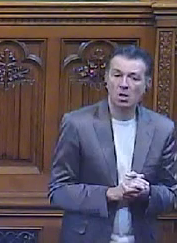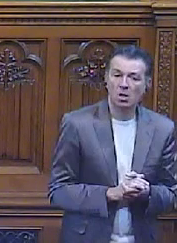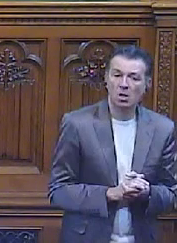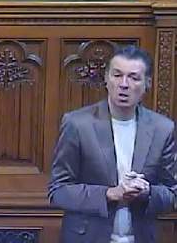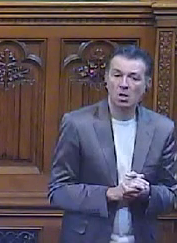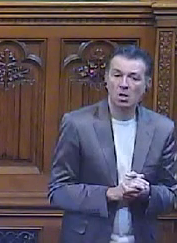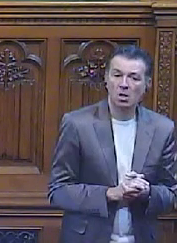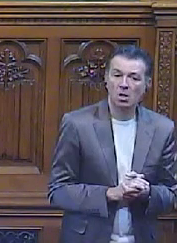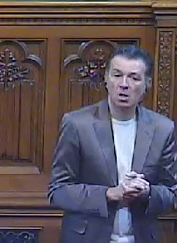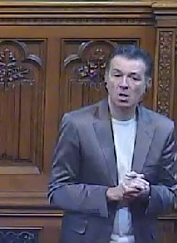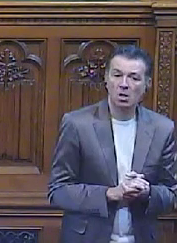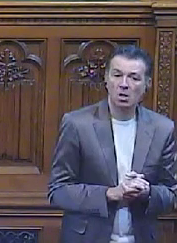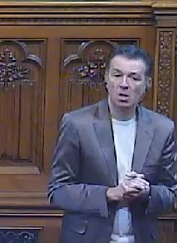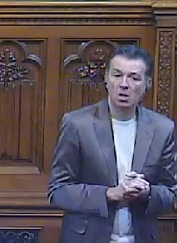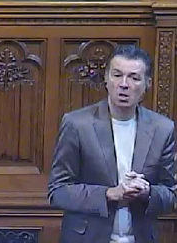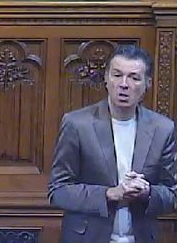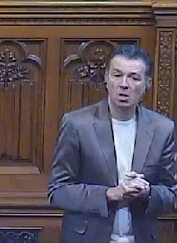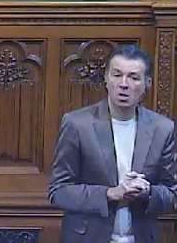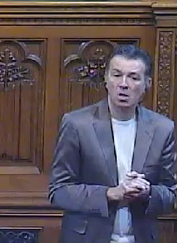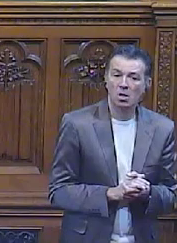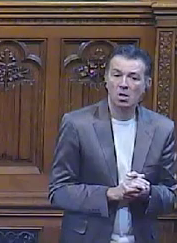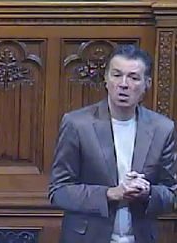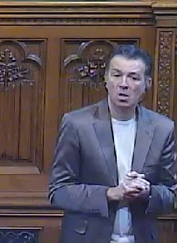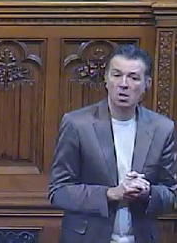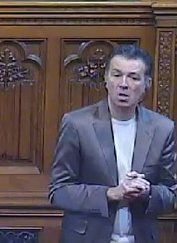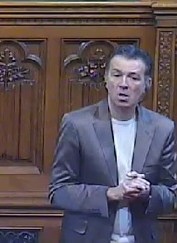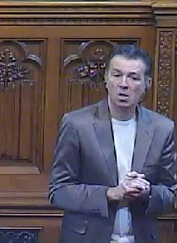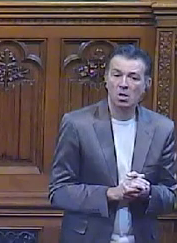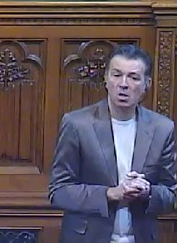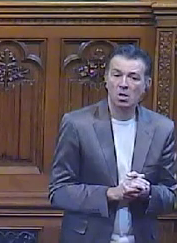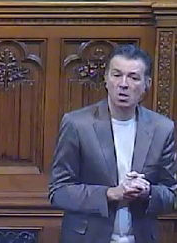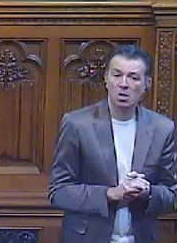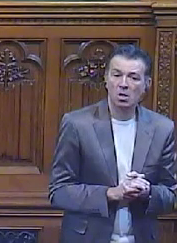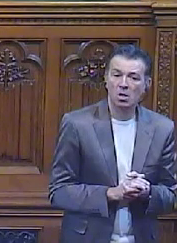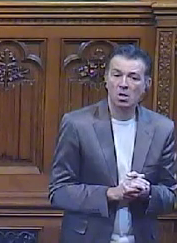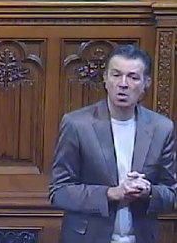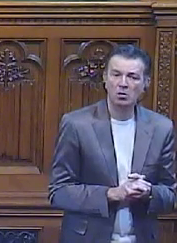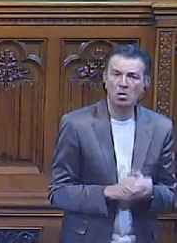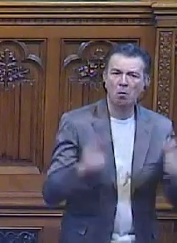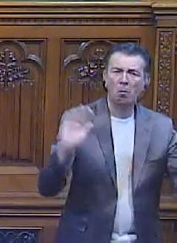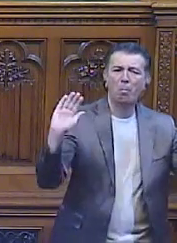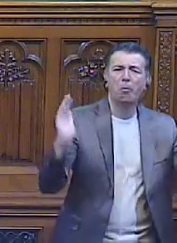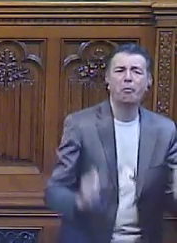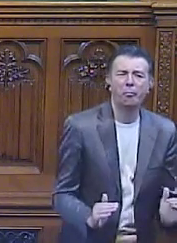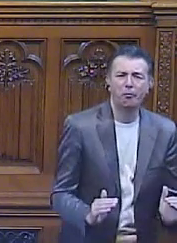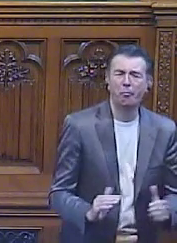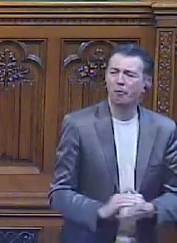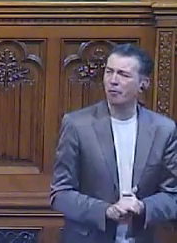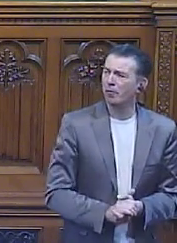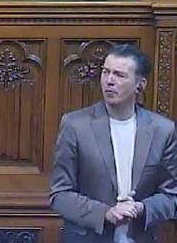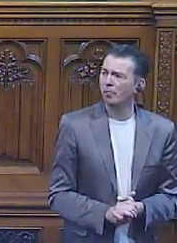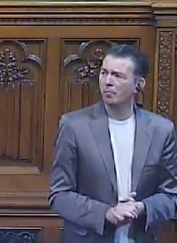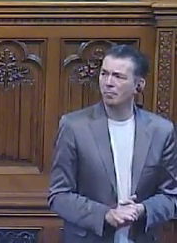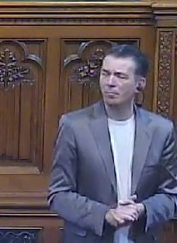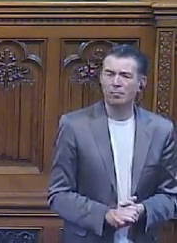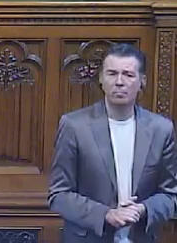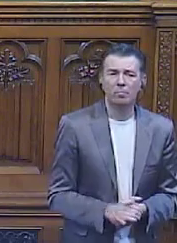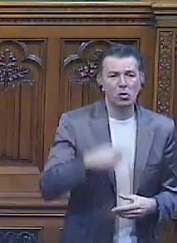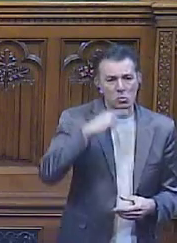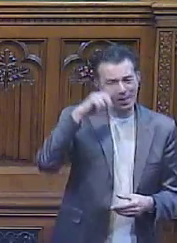Wenn hier plakatiert wird von der SPÖ, beste Gesundheit hört auf, das ist im Rückwärtsgang begriffen. Wir bauen